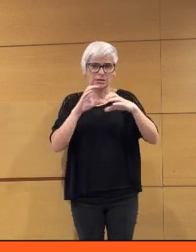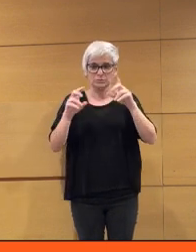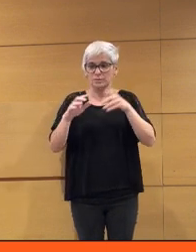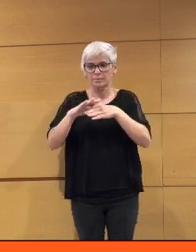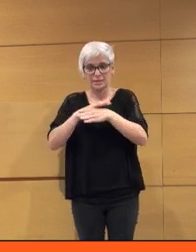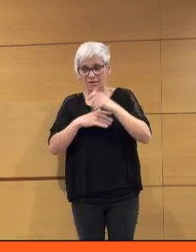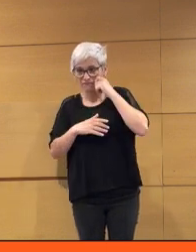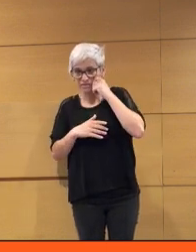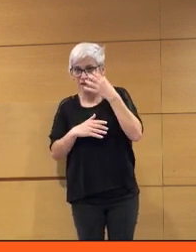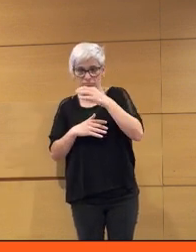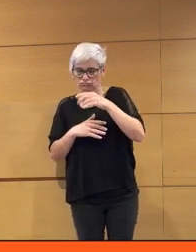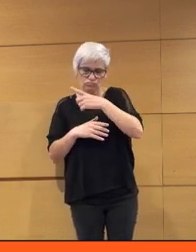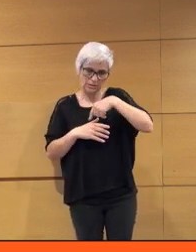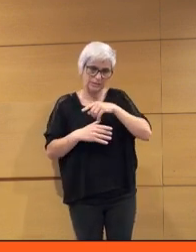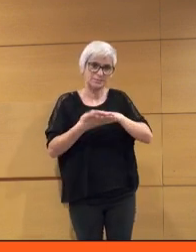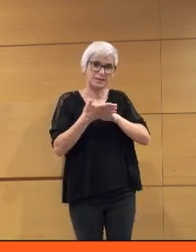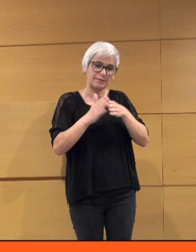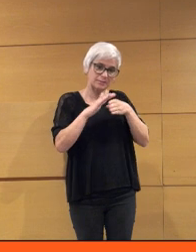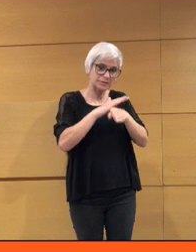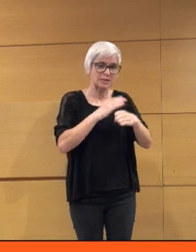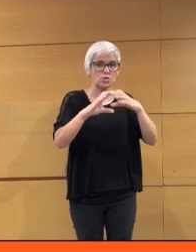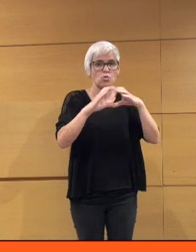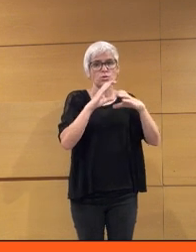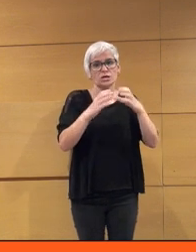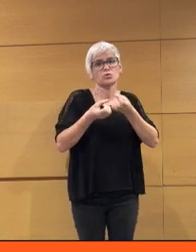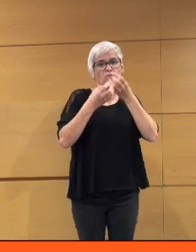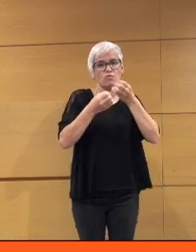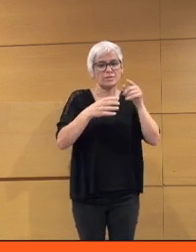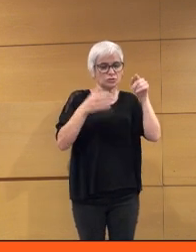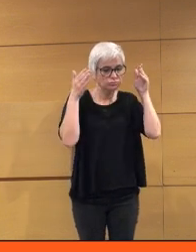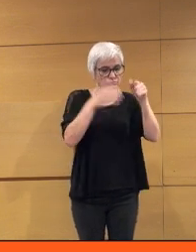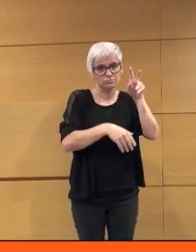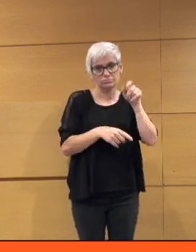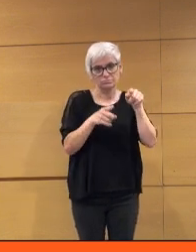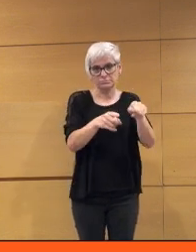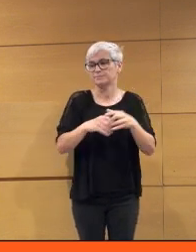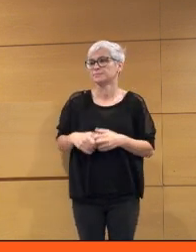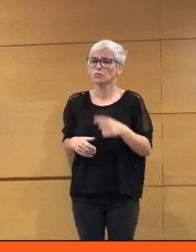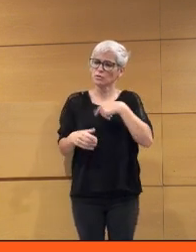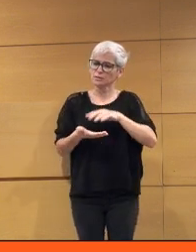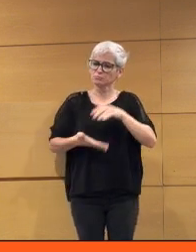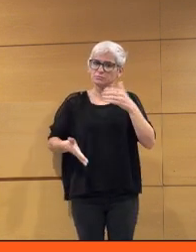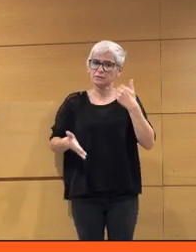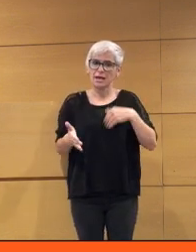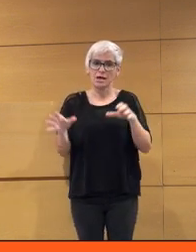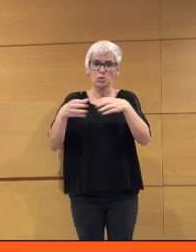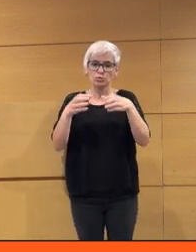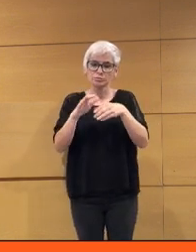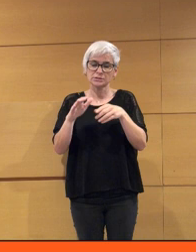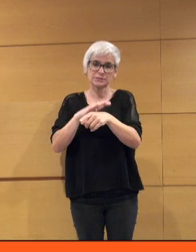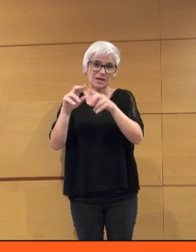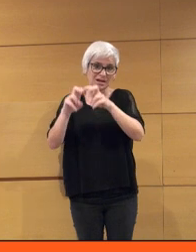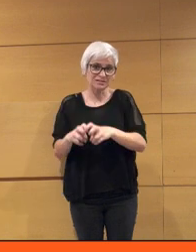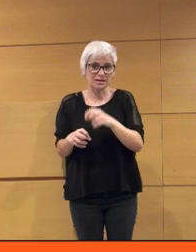d'accessibilitat física, parlem d'accessibilitat a la comunicació i a la informació. Hem anat creixent, ara ja som 15 grups de recerca